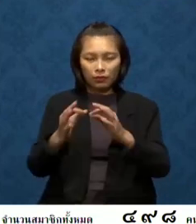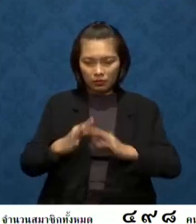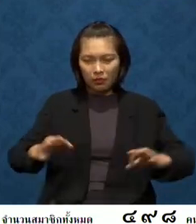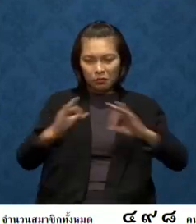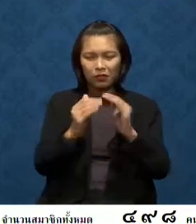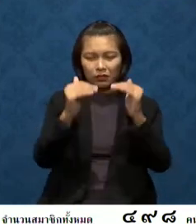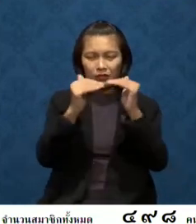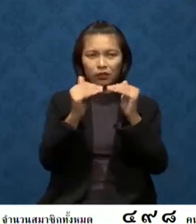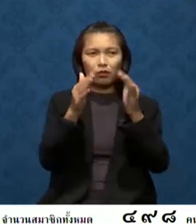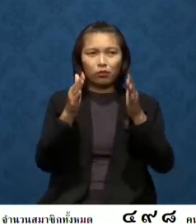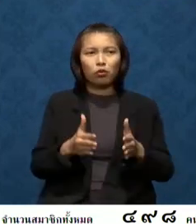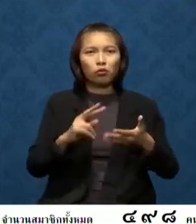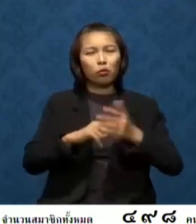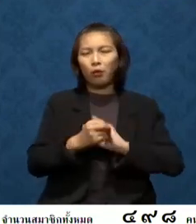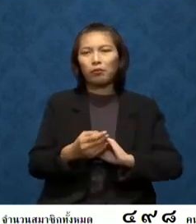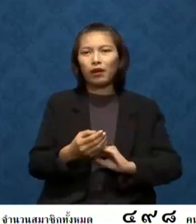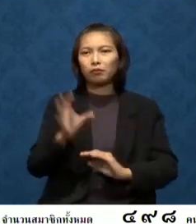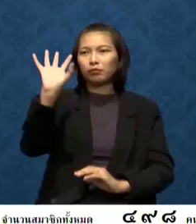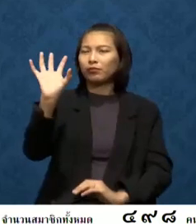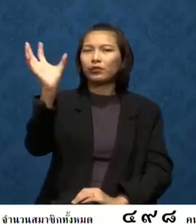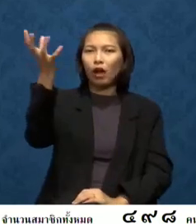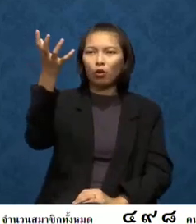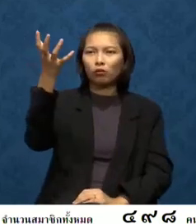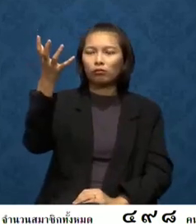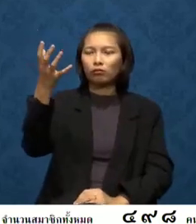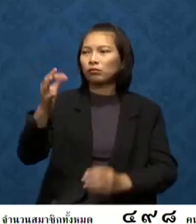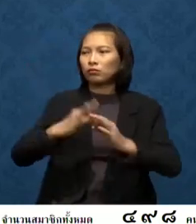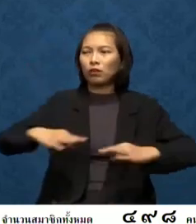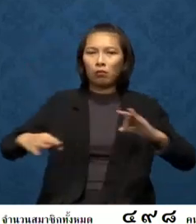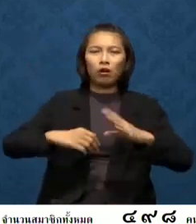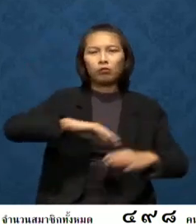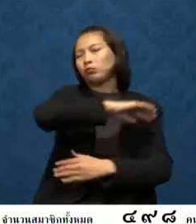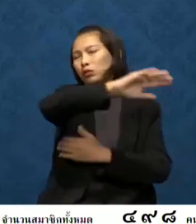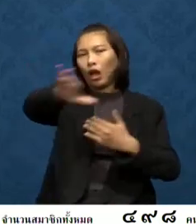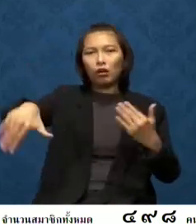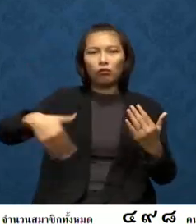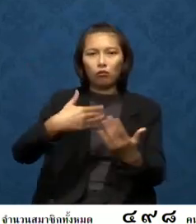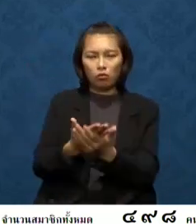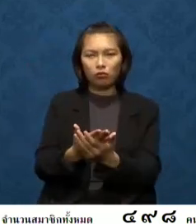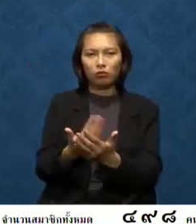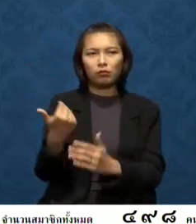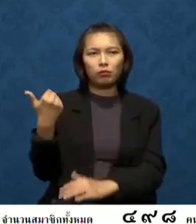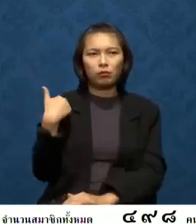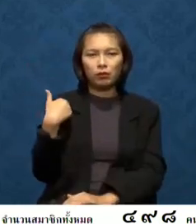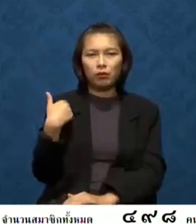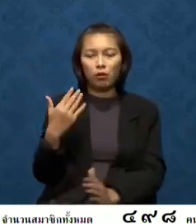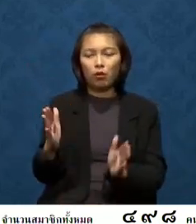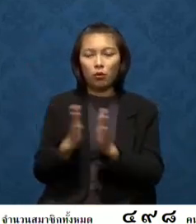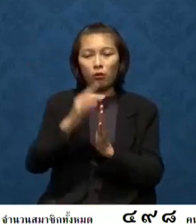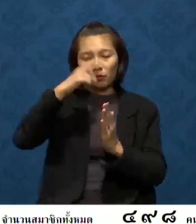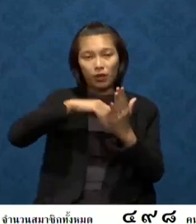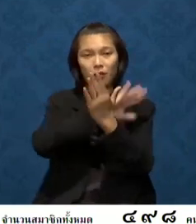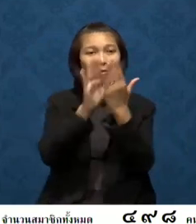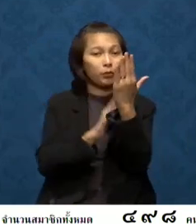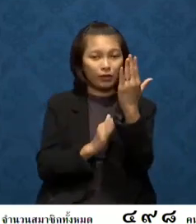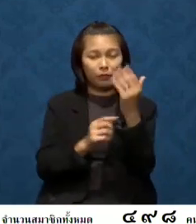นเนี่ยมันเป็นสากลมันเป็นเรื่องที่ของทุกคนประกอบกับประเทศไทยโดยอัตลักษณ์โดย